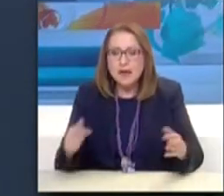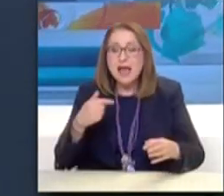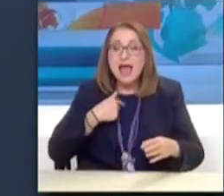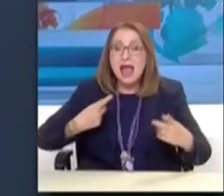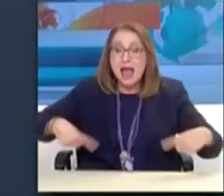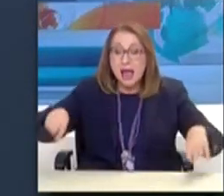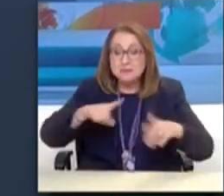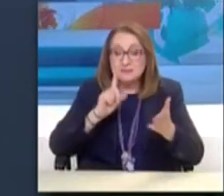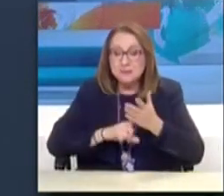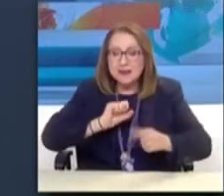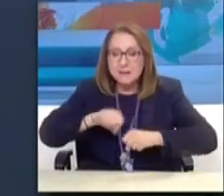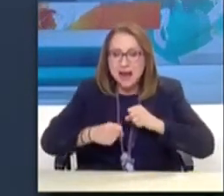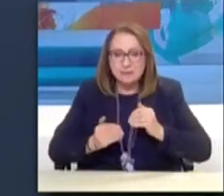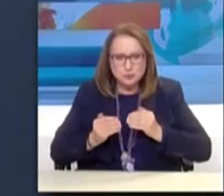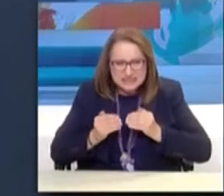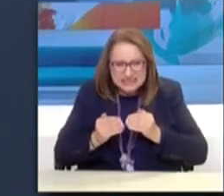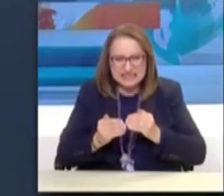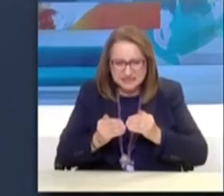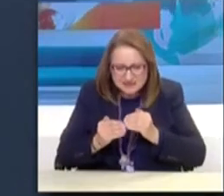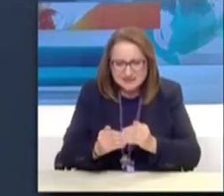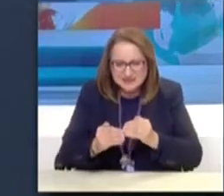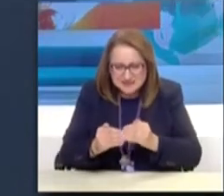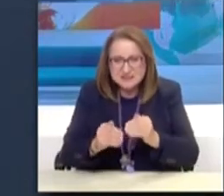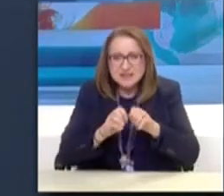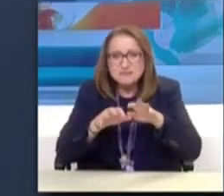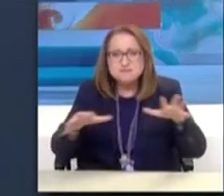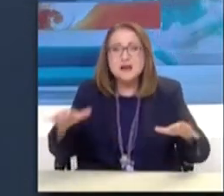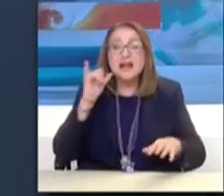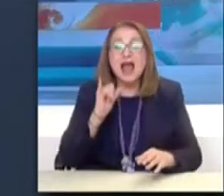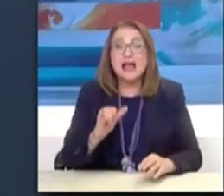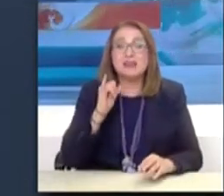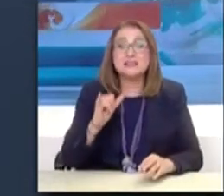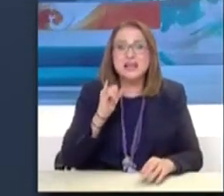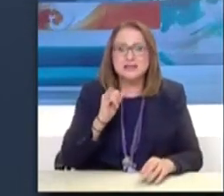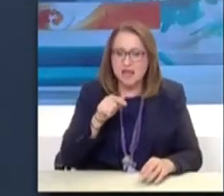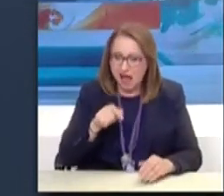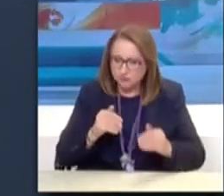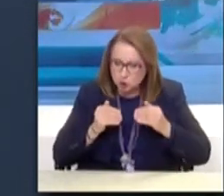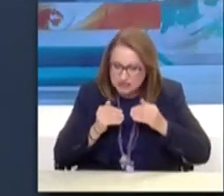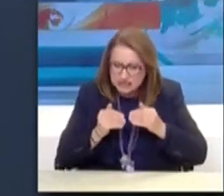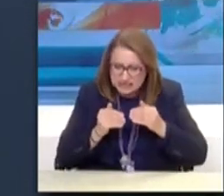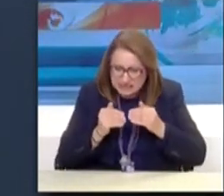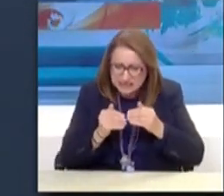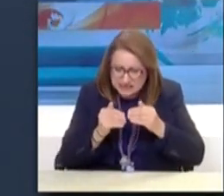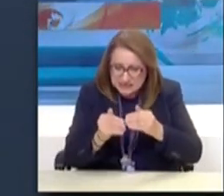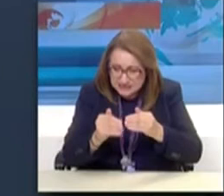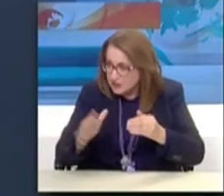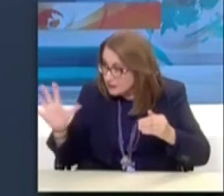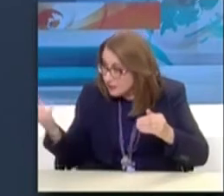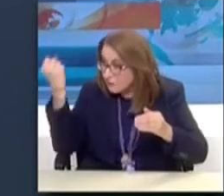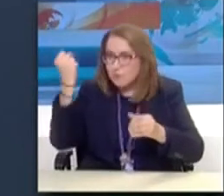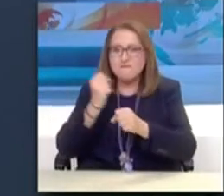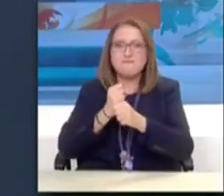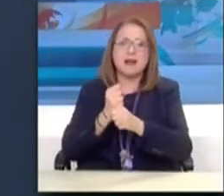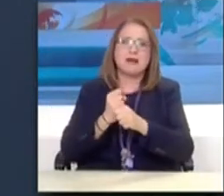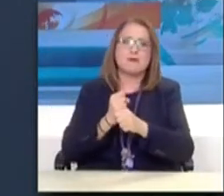στην πατρίδα μας, τόσο περισσότερη ευκαιρία έχει να ετοιμαστεί το σύστημα υγείας και να ευρεθεί κατάλληλη φαρμακευτική αγωγή. Είναι